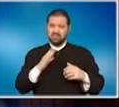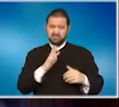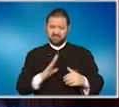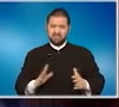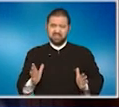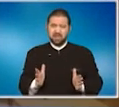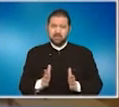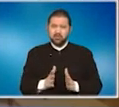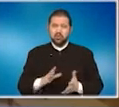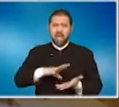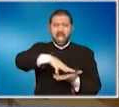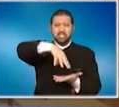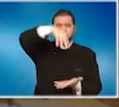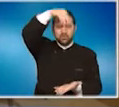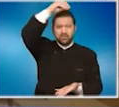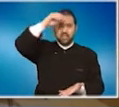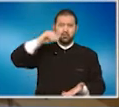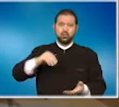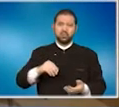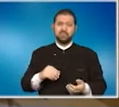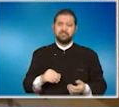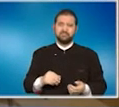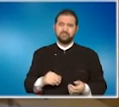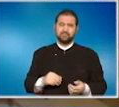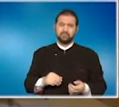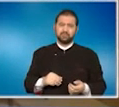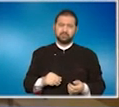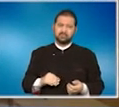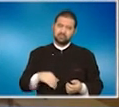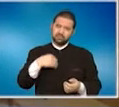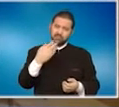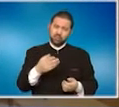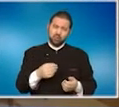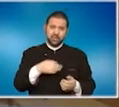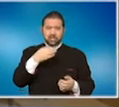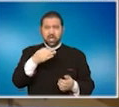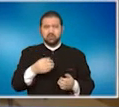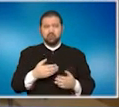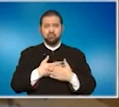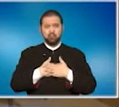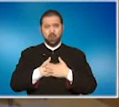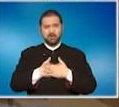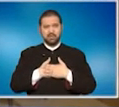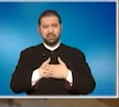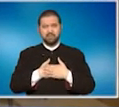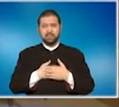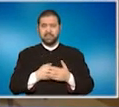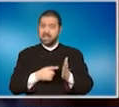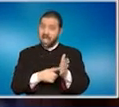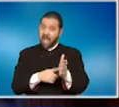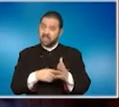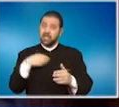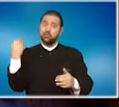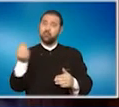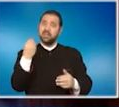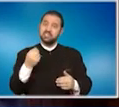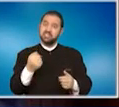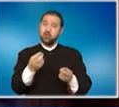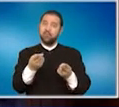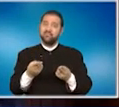știut că nu poate duce tot ce ar fi urmat după declararea morții și rămânerea copilului mort. Și iată că Dumnezeu